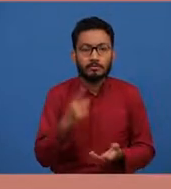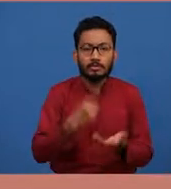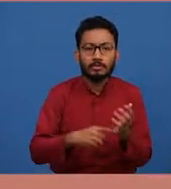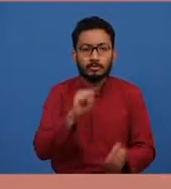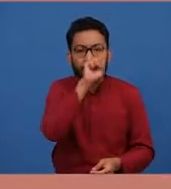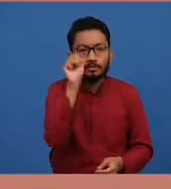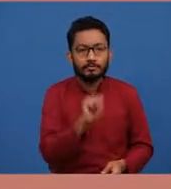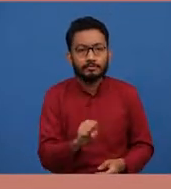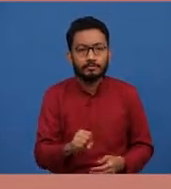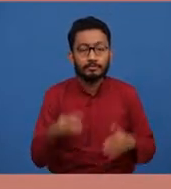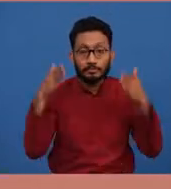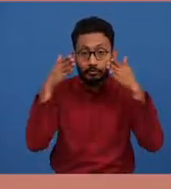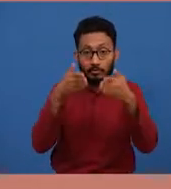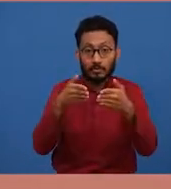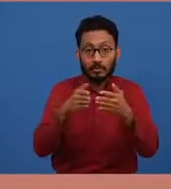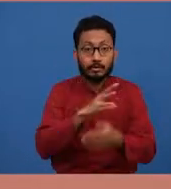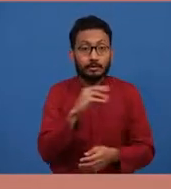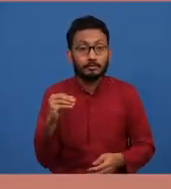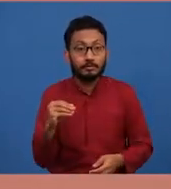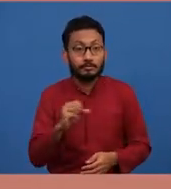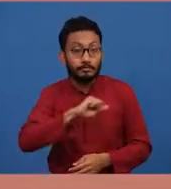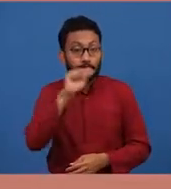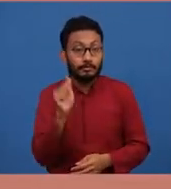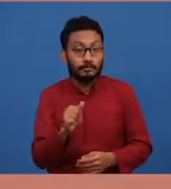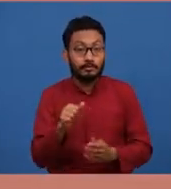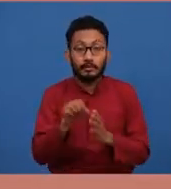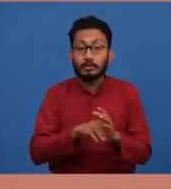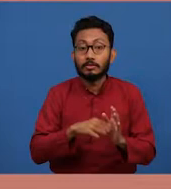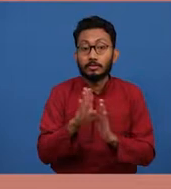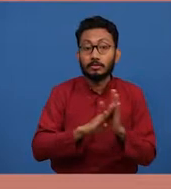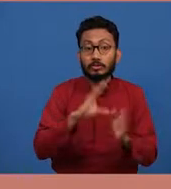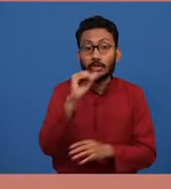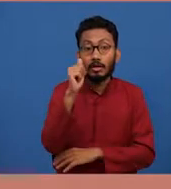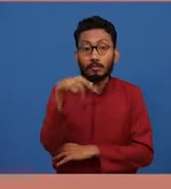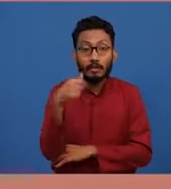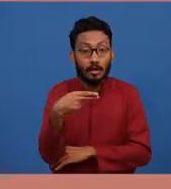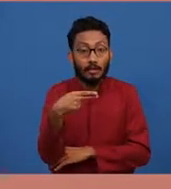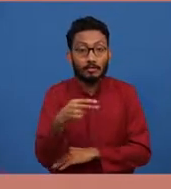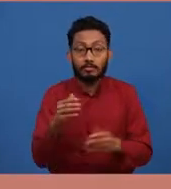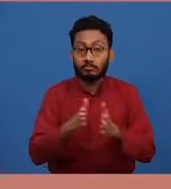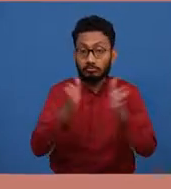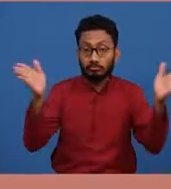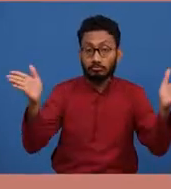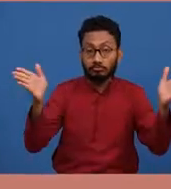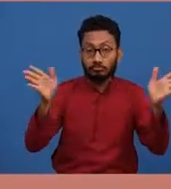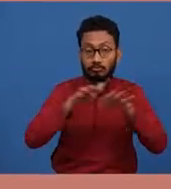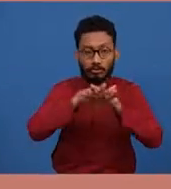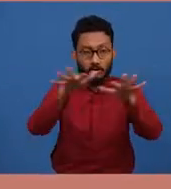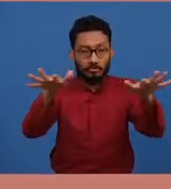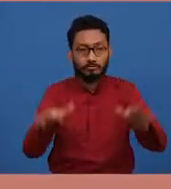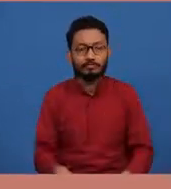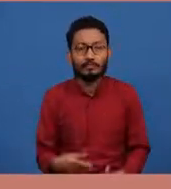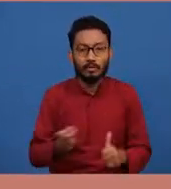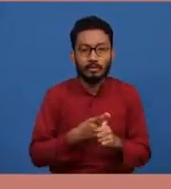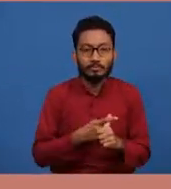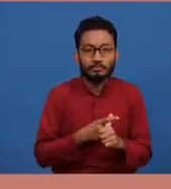bertumpu dan apakah soalan bercapah? Secara ringkasnya, pertama,